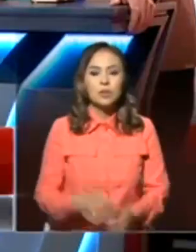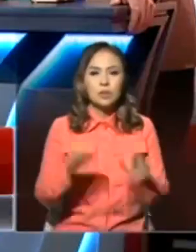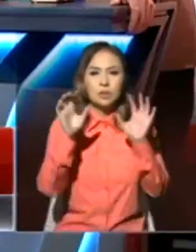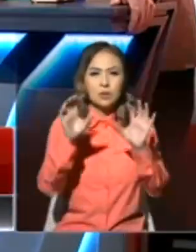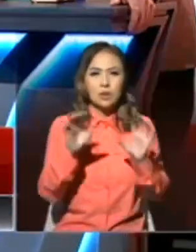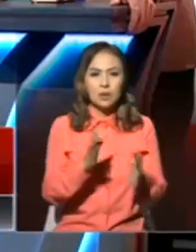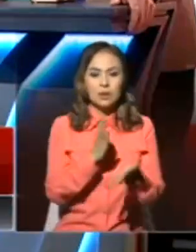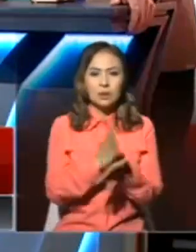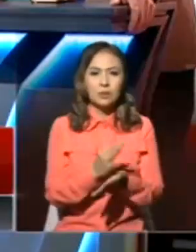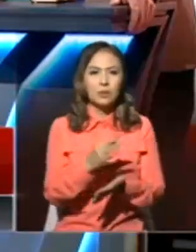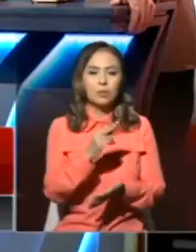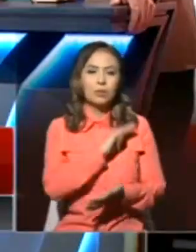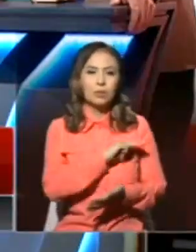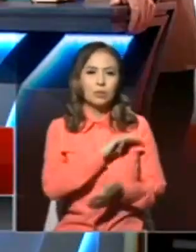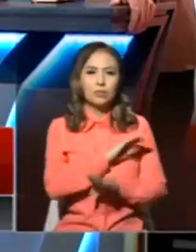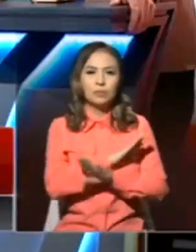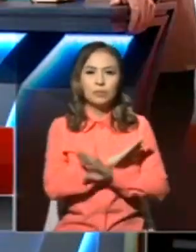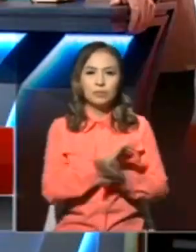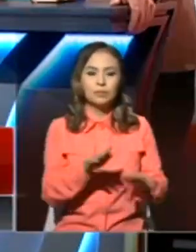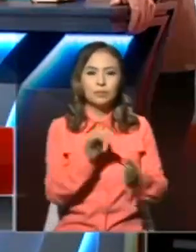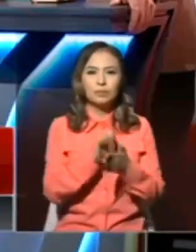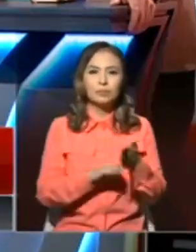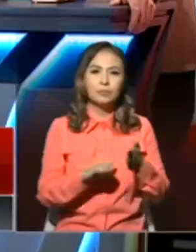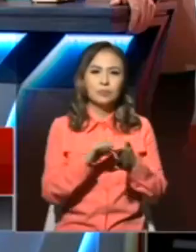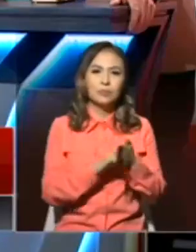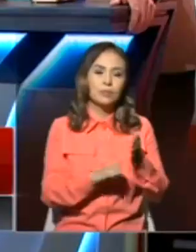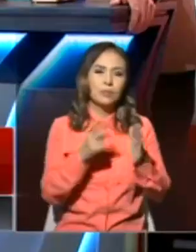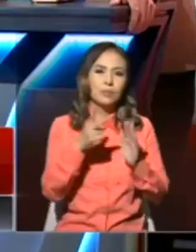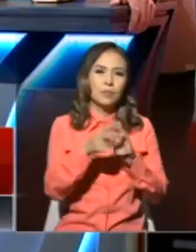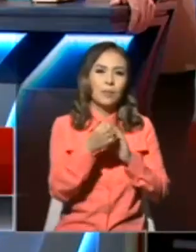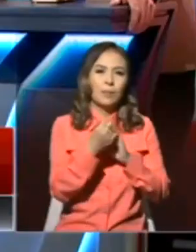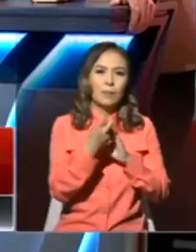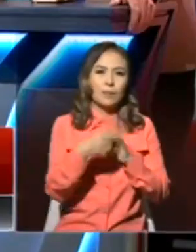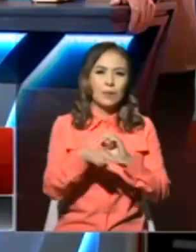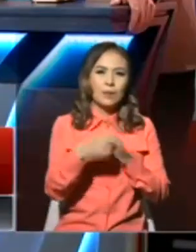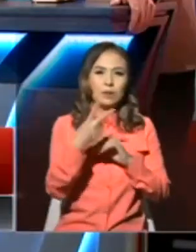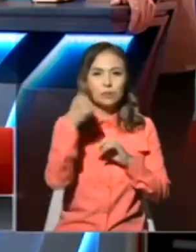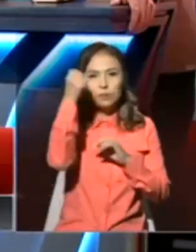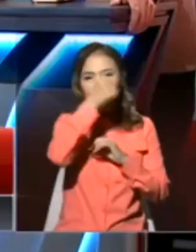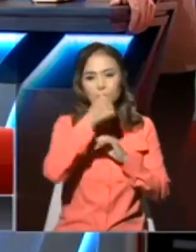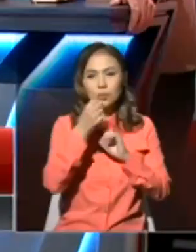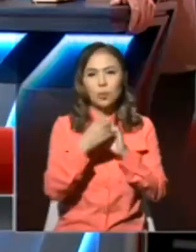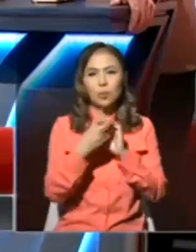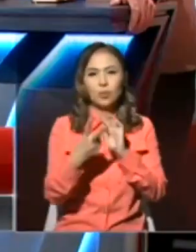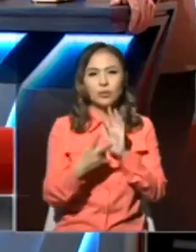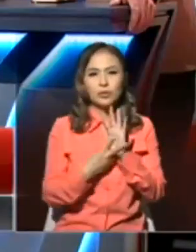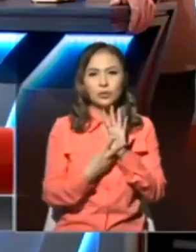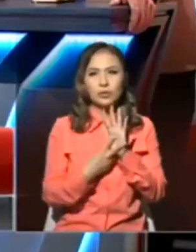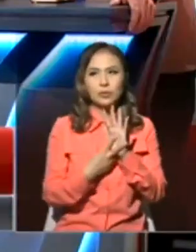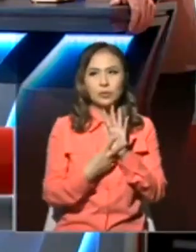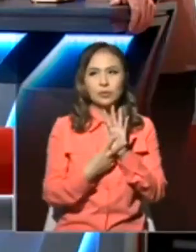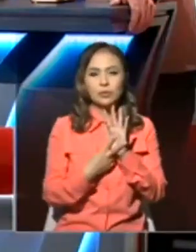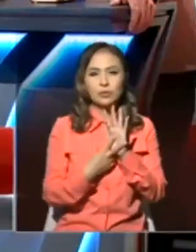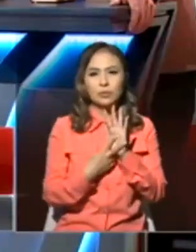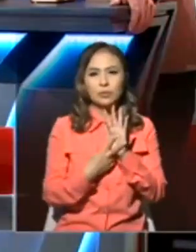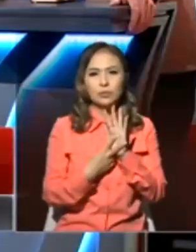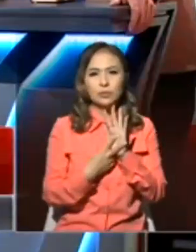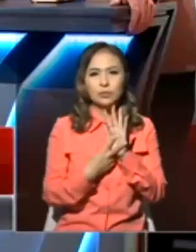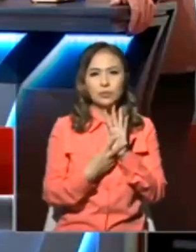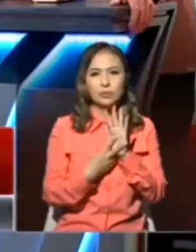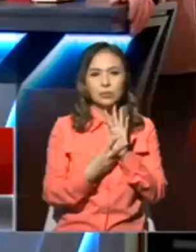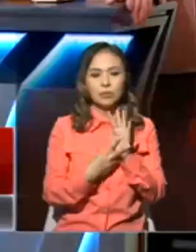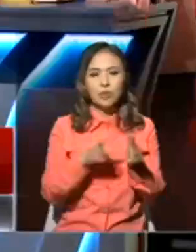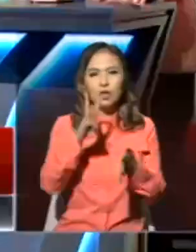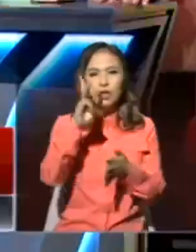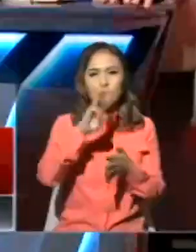ол жұмыс істемейді? Заң жұмыс істемейді, себебі 2022 жыл 17 бағанағы осы